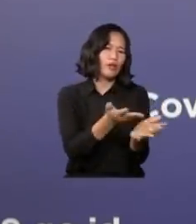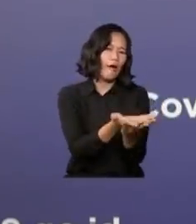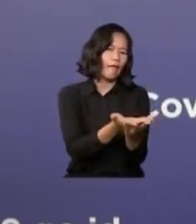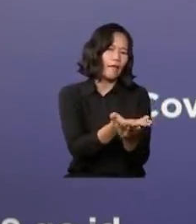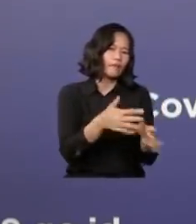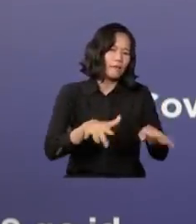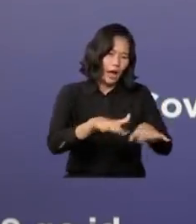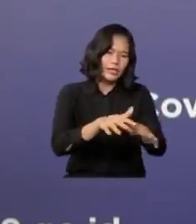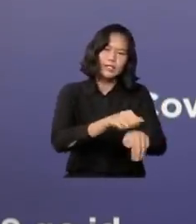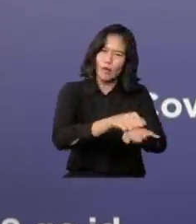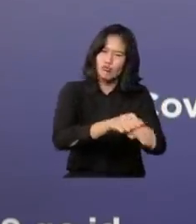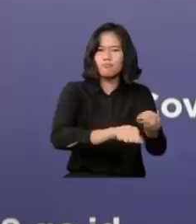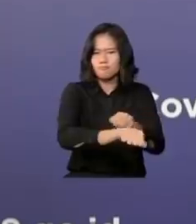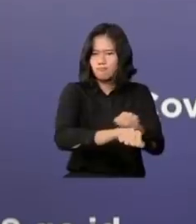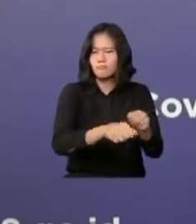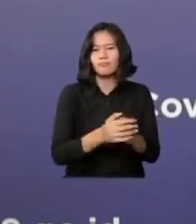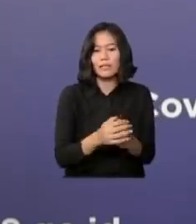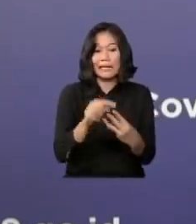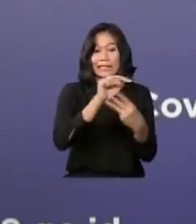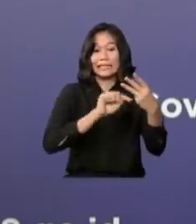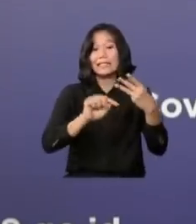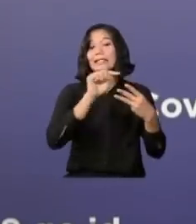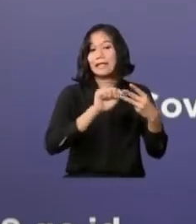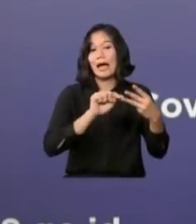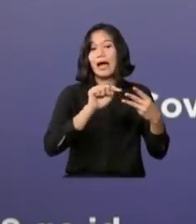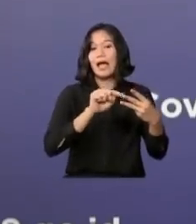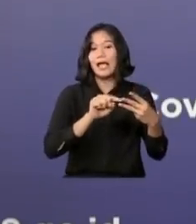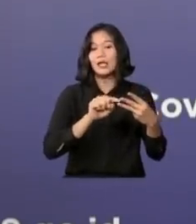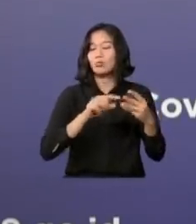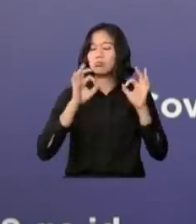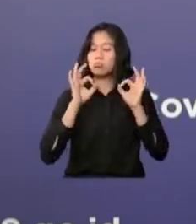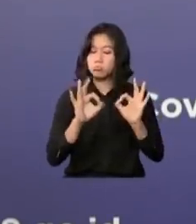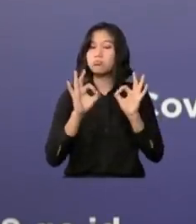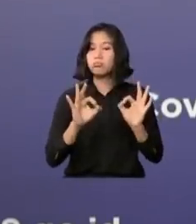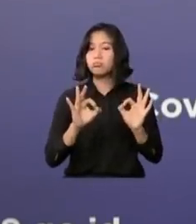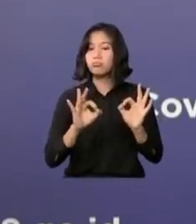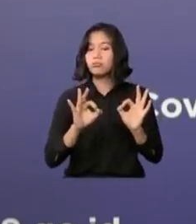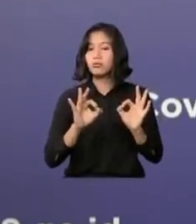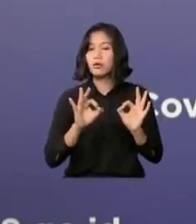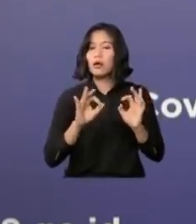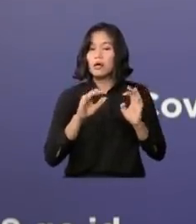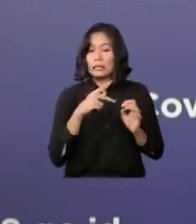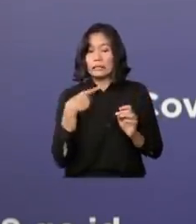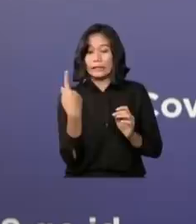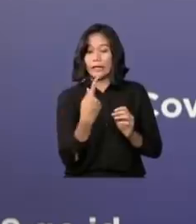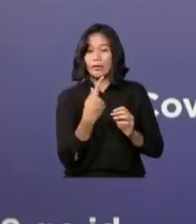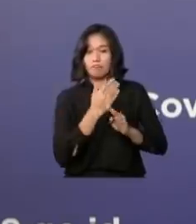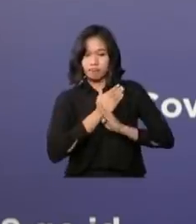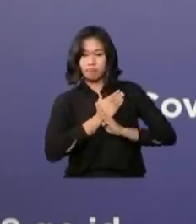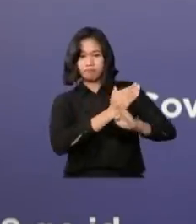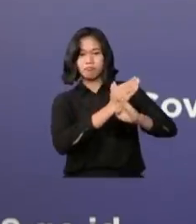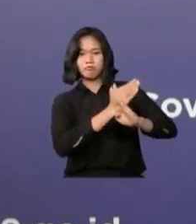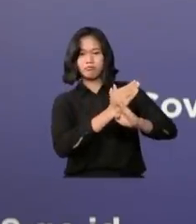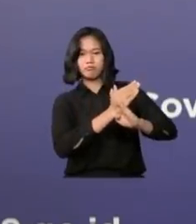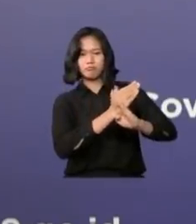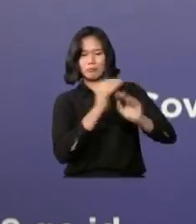dengan menggunakan sabun. Cara ini adalah cara yang paling baik untuk kita bisa memberikan